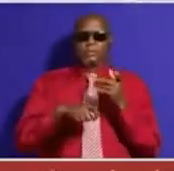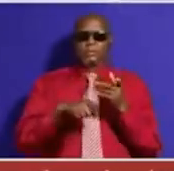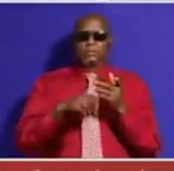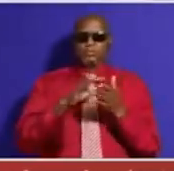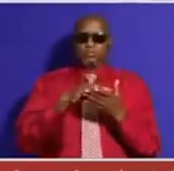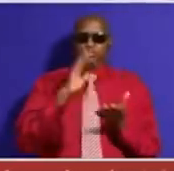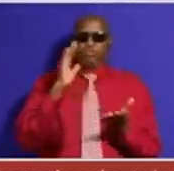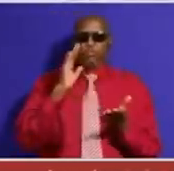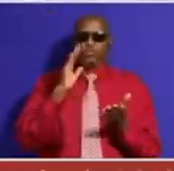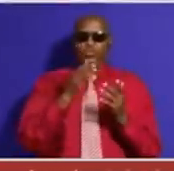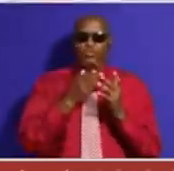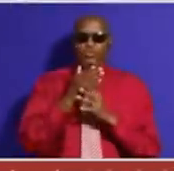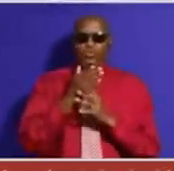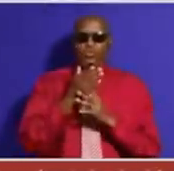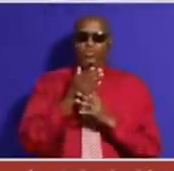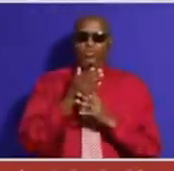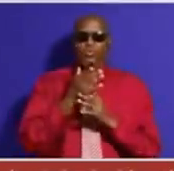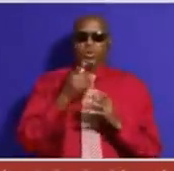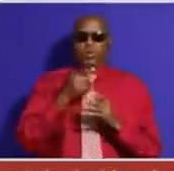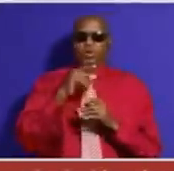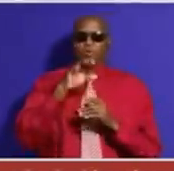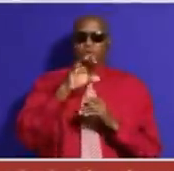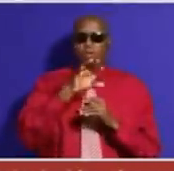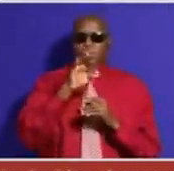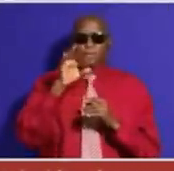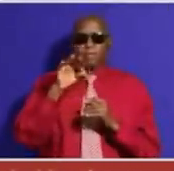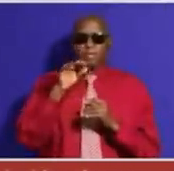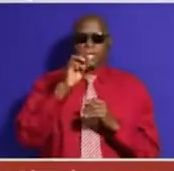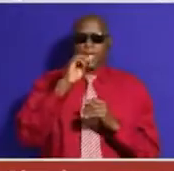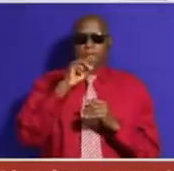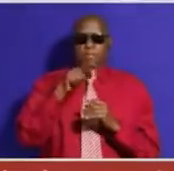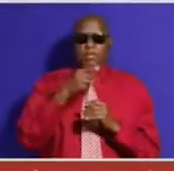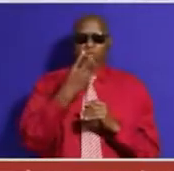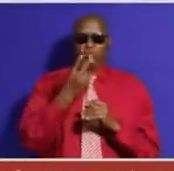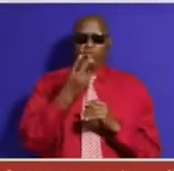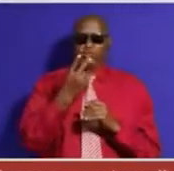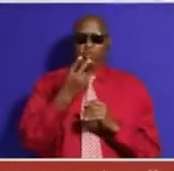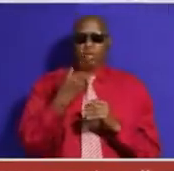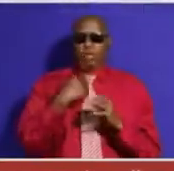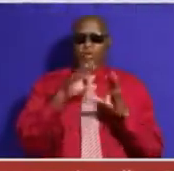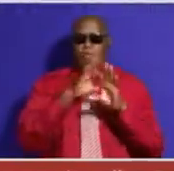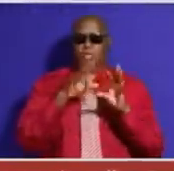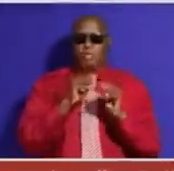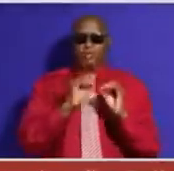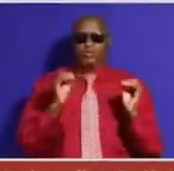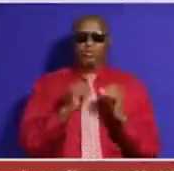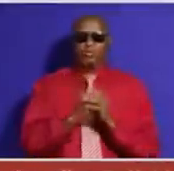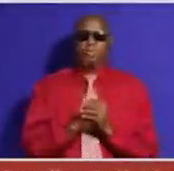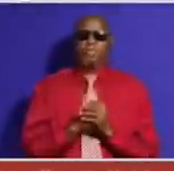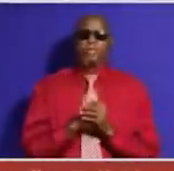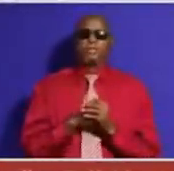kufuatia uamuzi wa kuwateua wajumbe wawili wa ziada ambao hawakutengewa bajeti. Together with